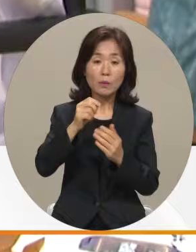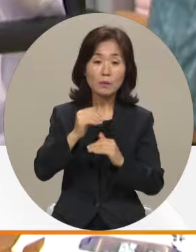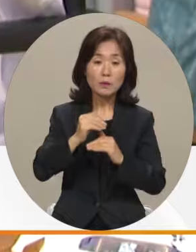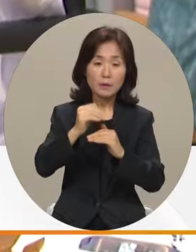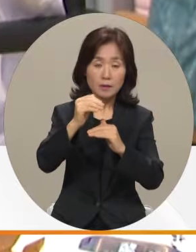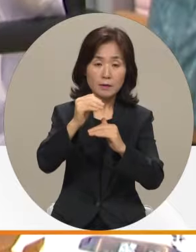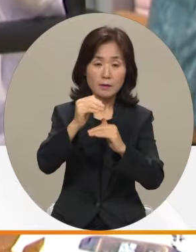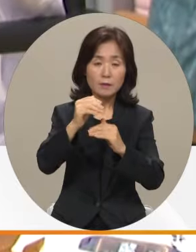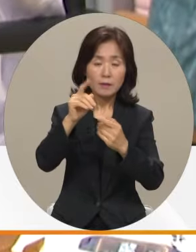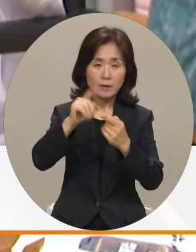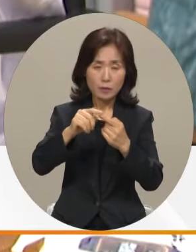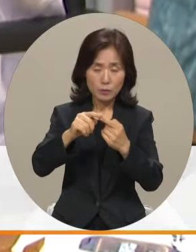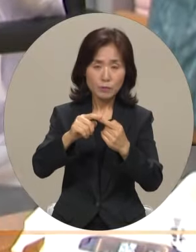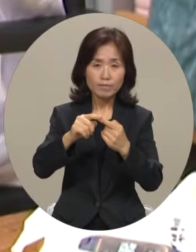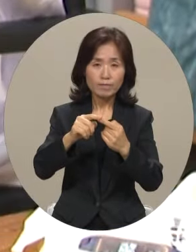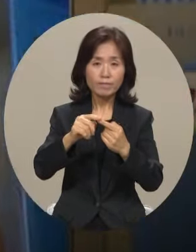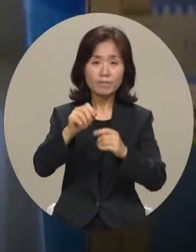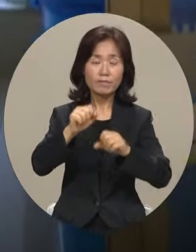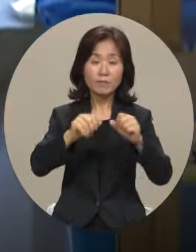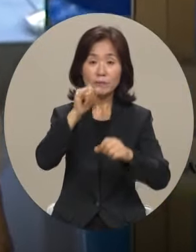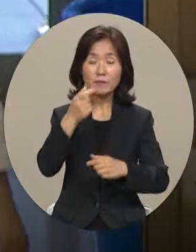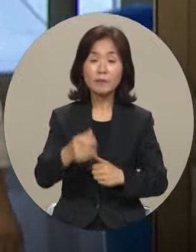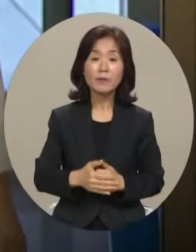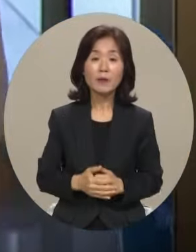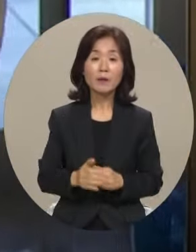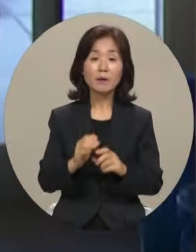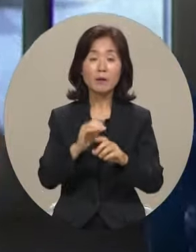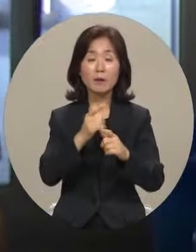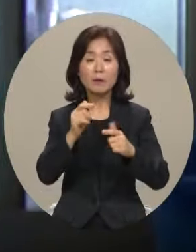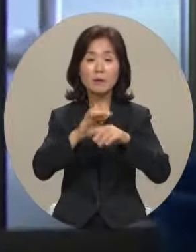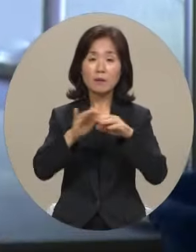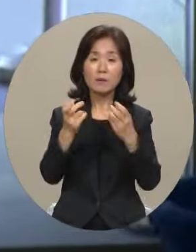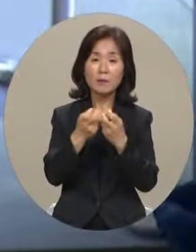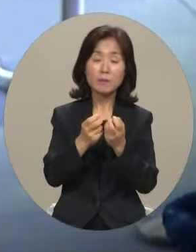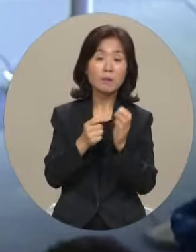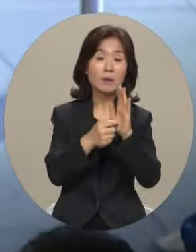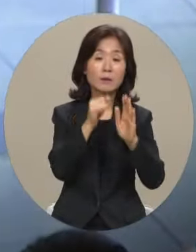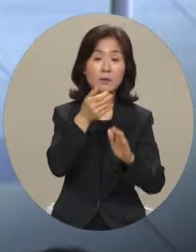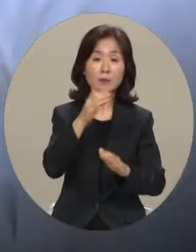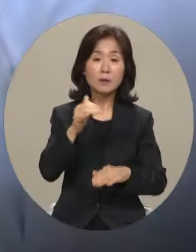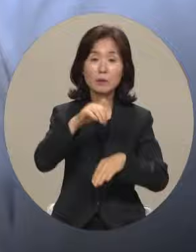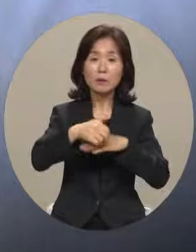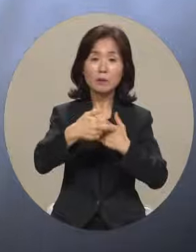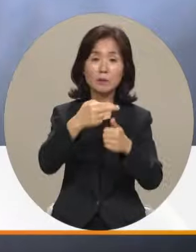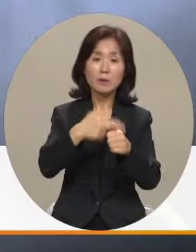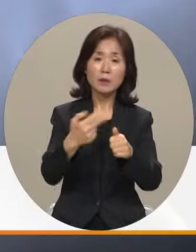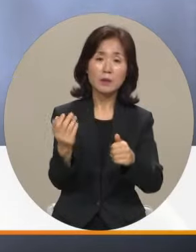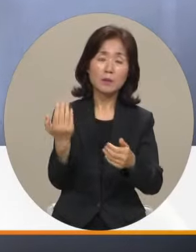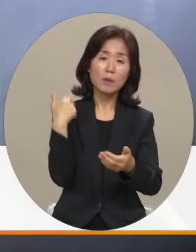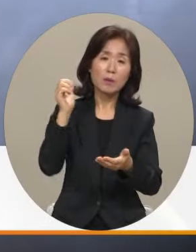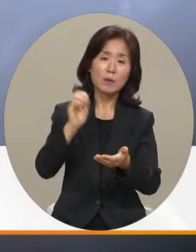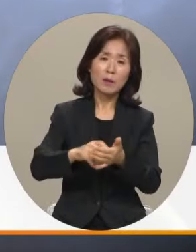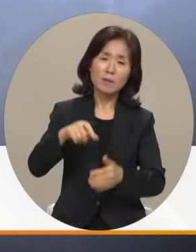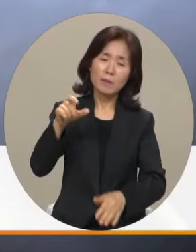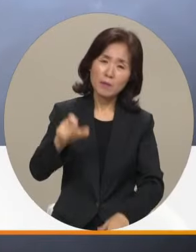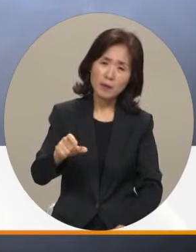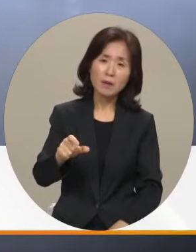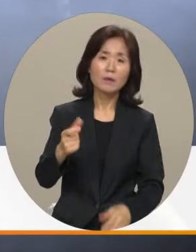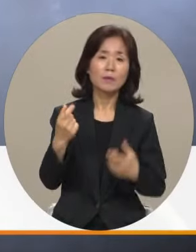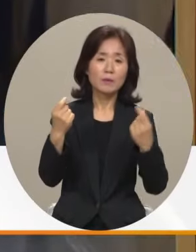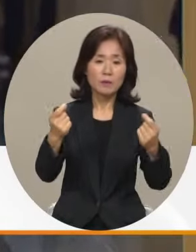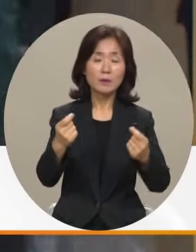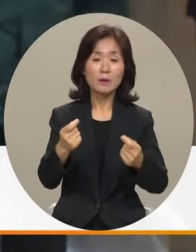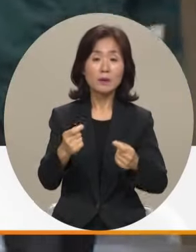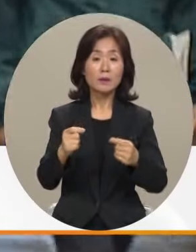진행이 될 걸로 보이는데요 각종 유화책을 제시했지만 전공이 복귀는 쉽지 않은 상황 정부는